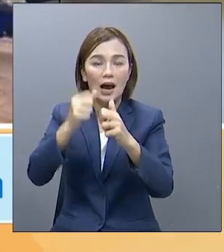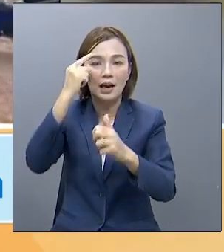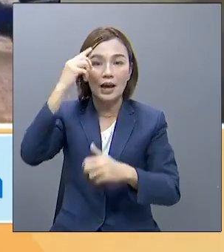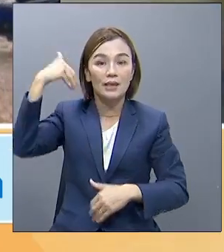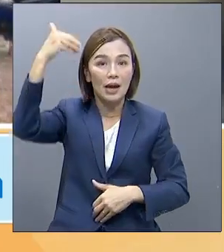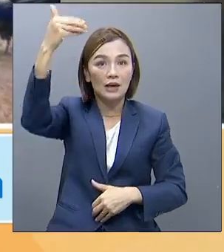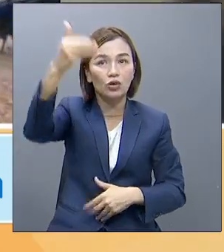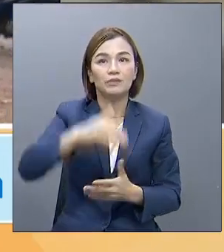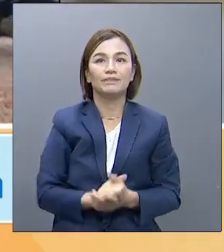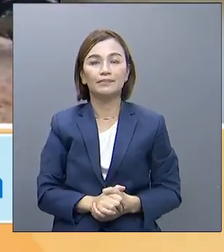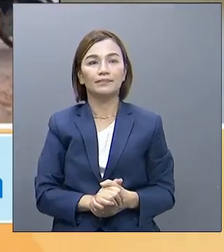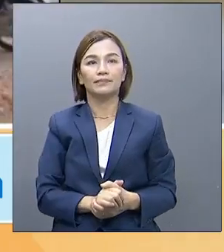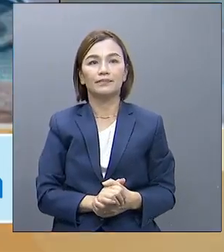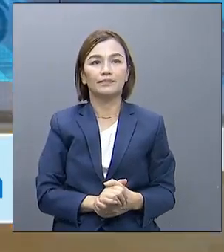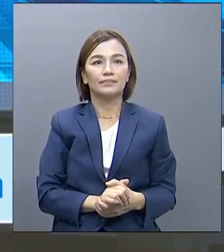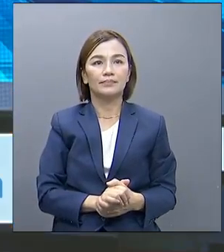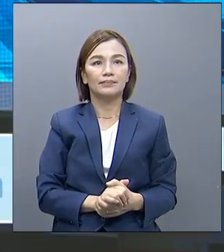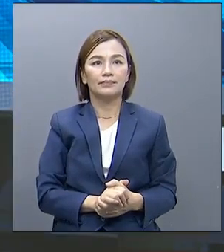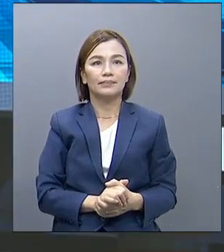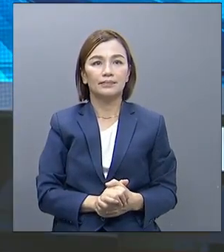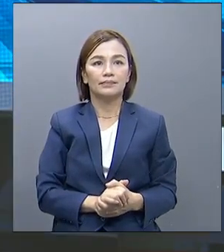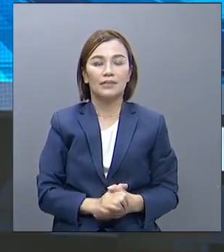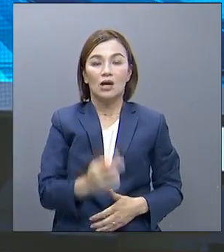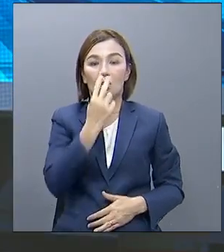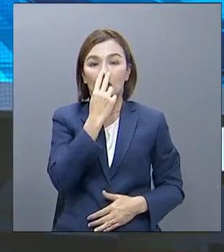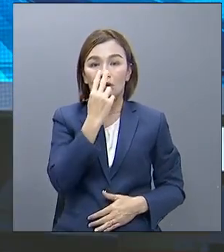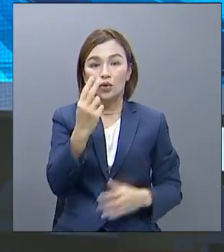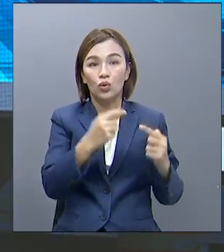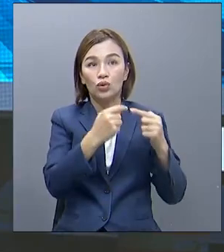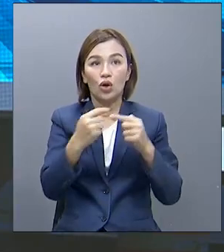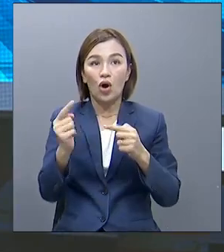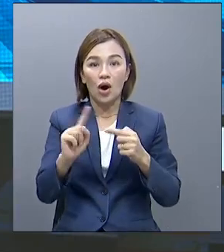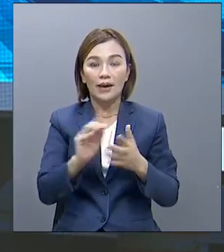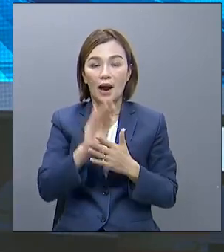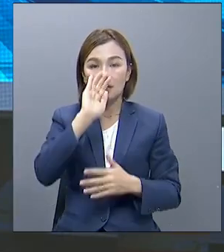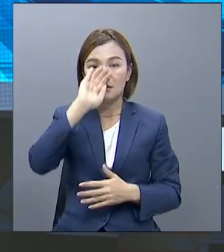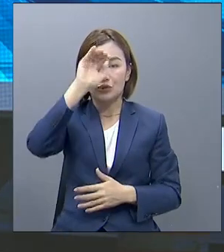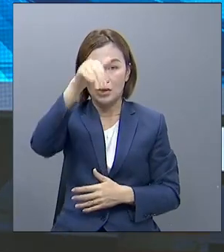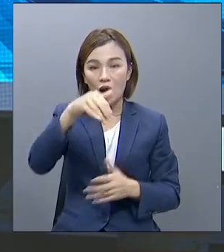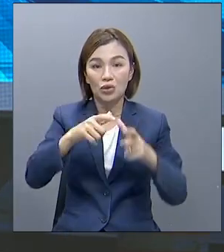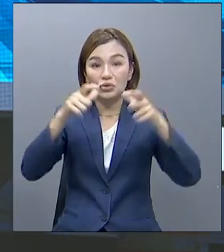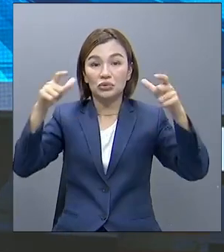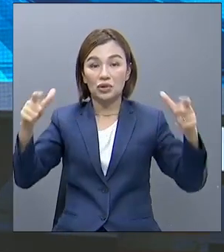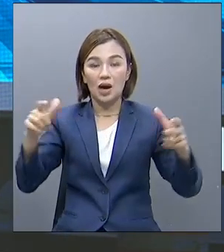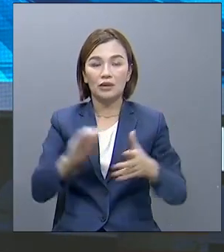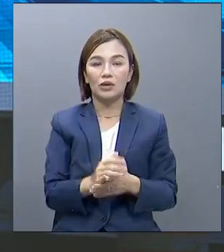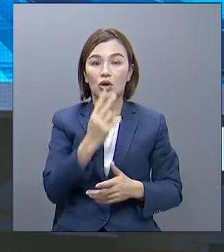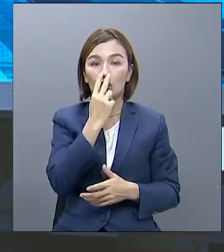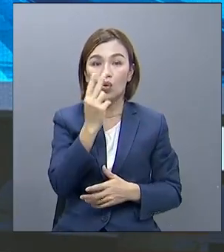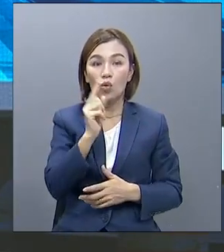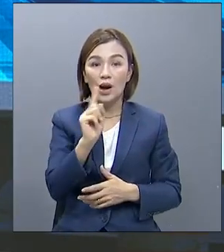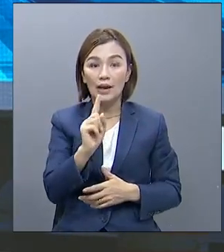เอาล่ะคุณผู้ชมไปต่อกันที่อีกหนึ่งเรื่องค่ะจากช้างตัวใหญ่ๆมาดูสัตว์อีกหนึ่งชนิดค่ะ